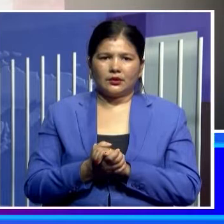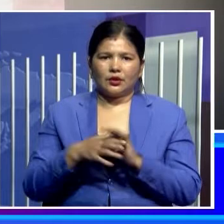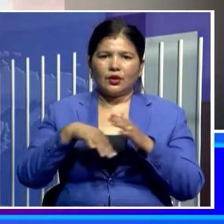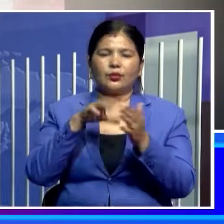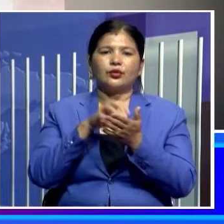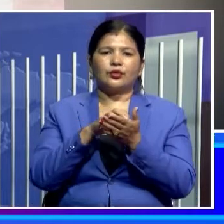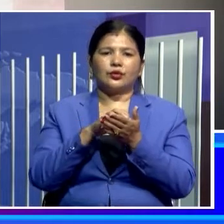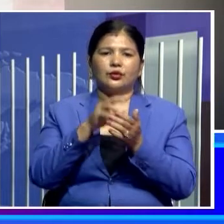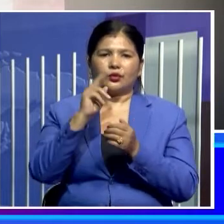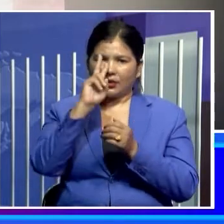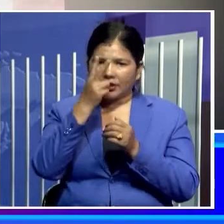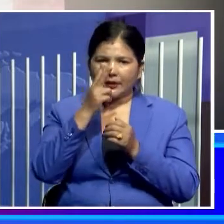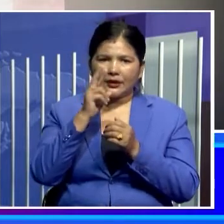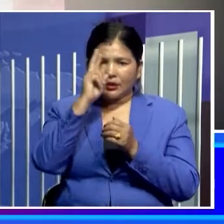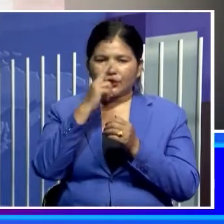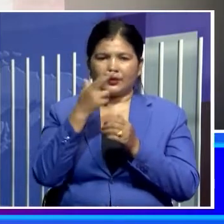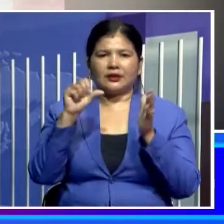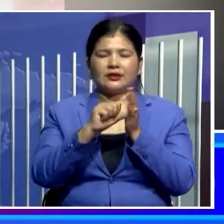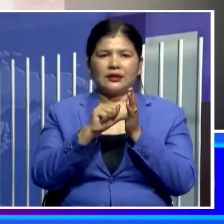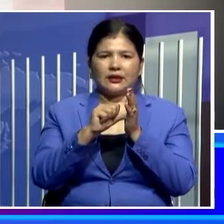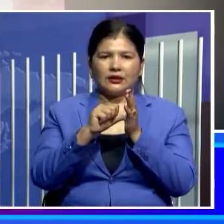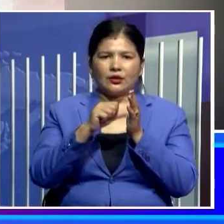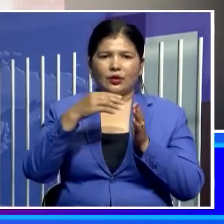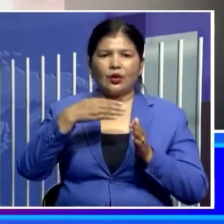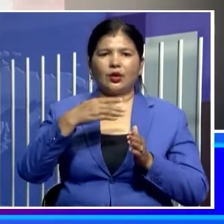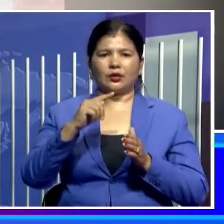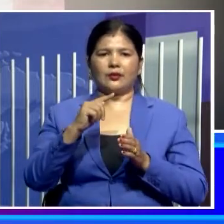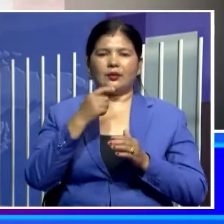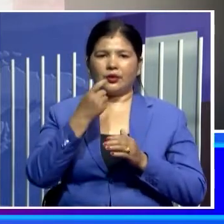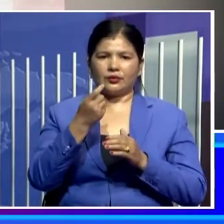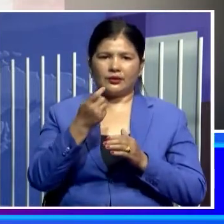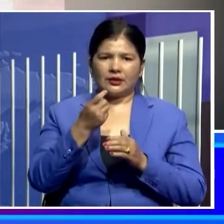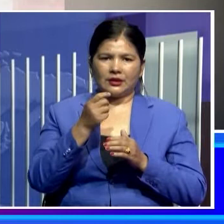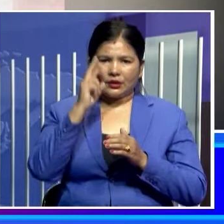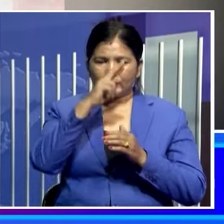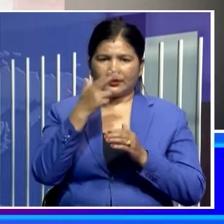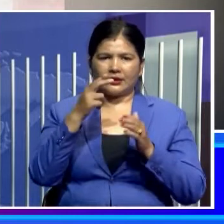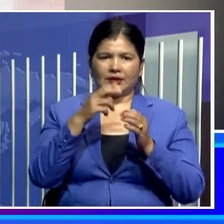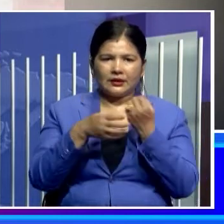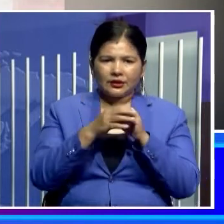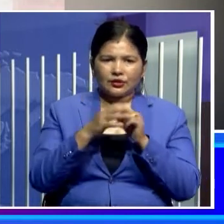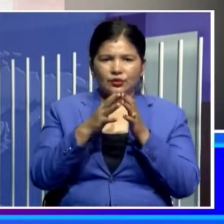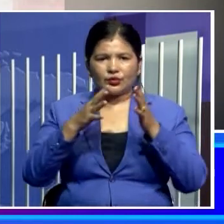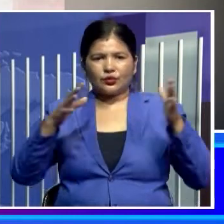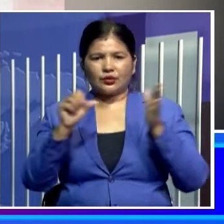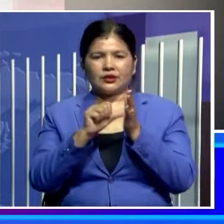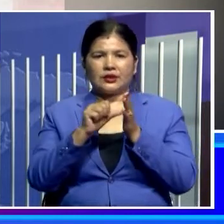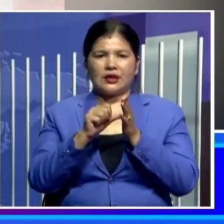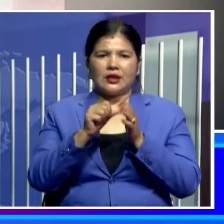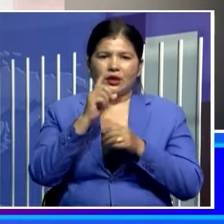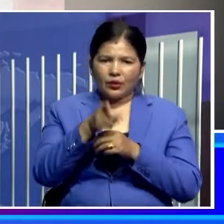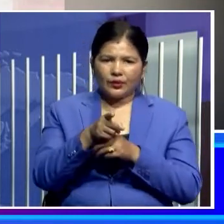बुटोलको अथवा रूपन्देही जिल्लाको हकमा भन्नुपर्दा रूपन्देही जिल्ला देशकै सबैभन्दा ठुलो जिल्लाहरूमध्ये